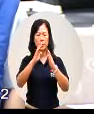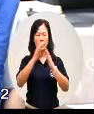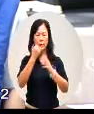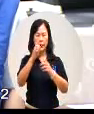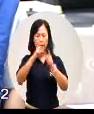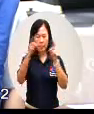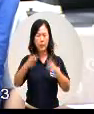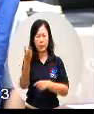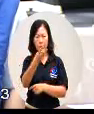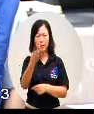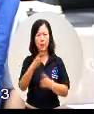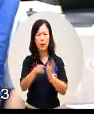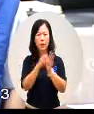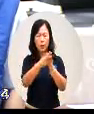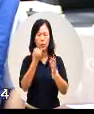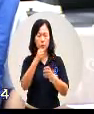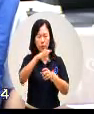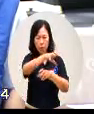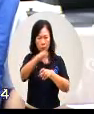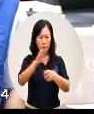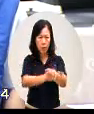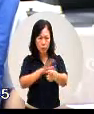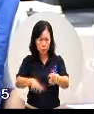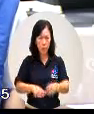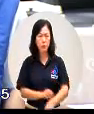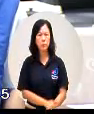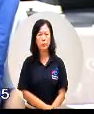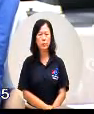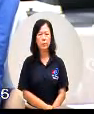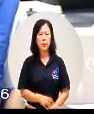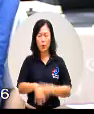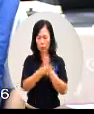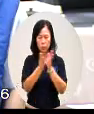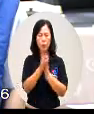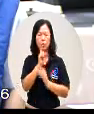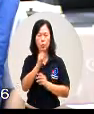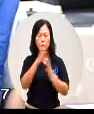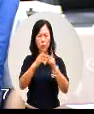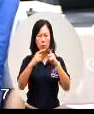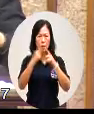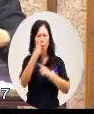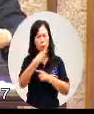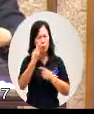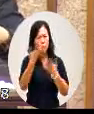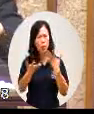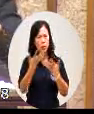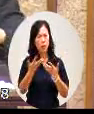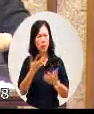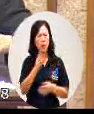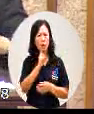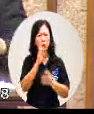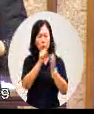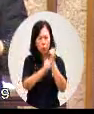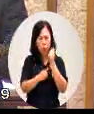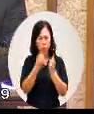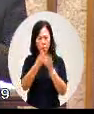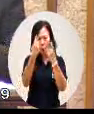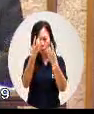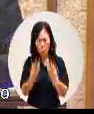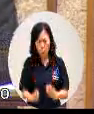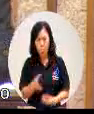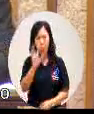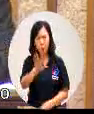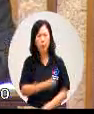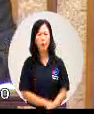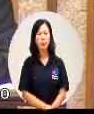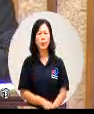员哈。当然，这个区域周营区，经过来讲，人口是出生率是降低，但事实